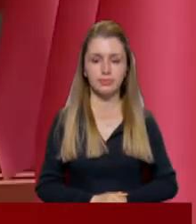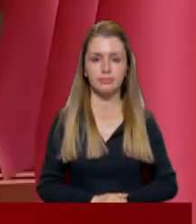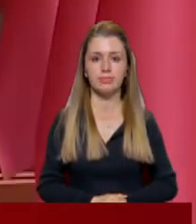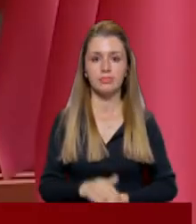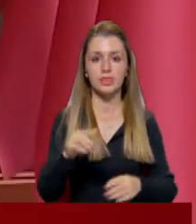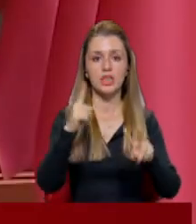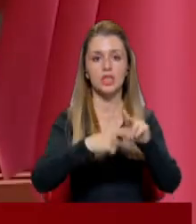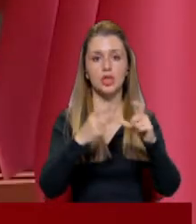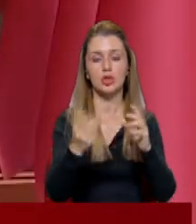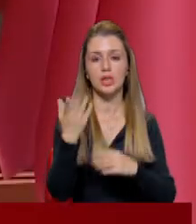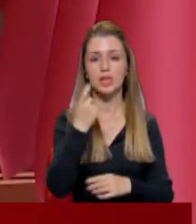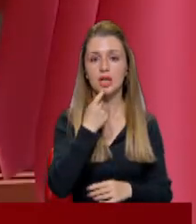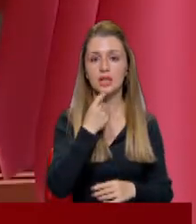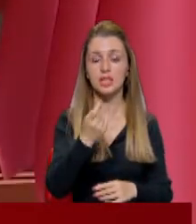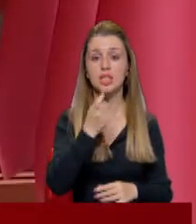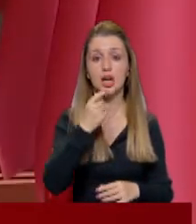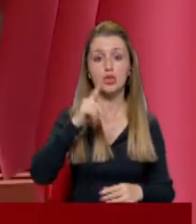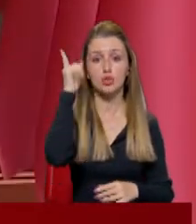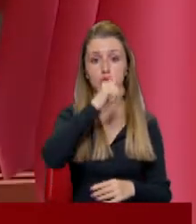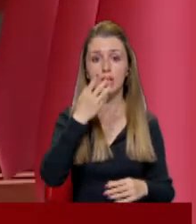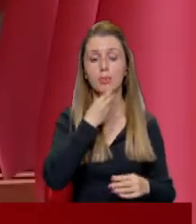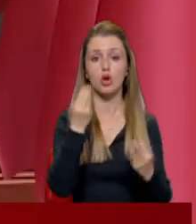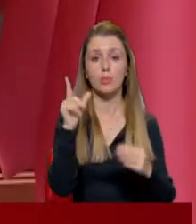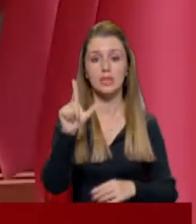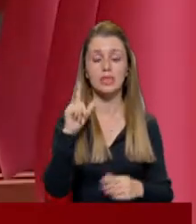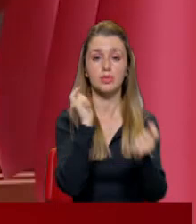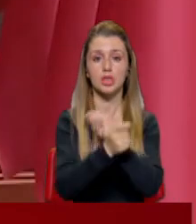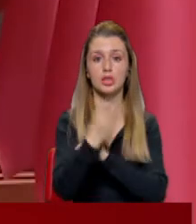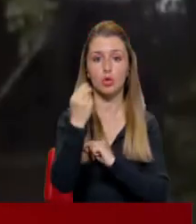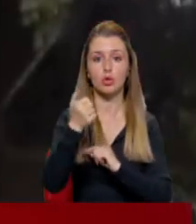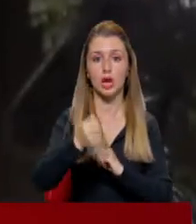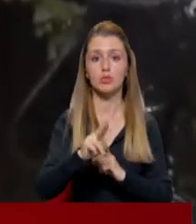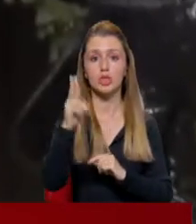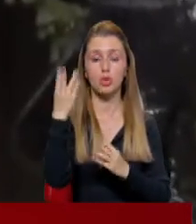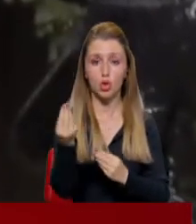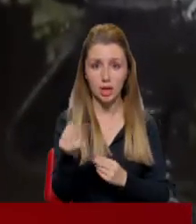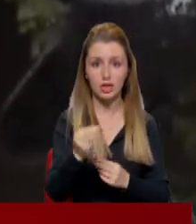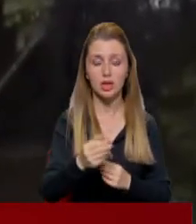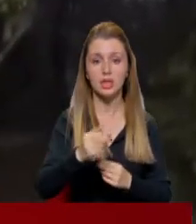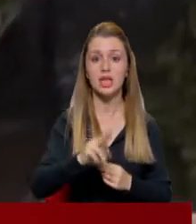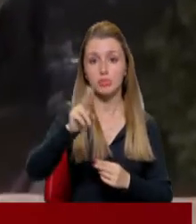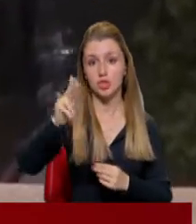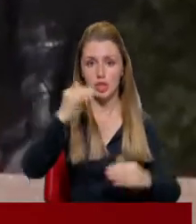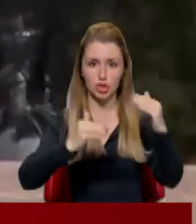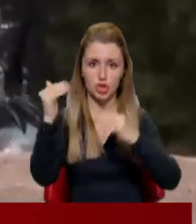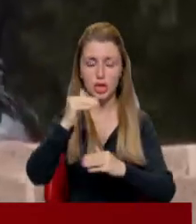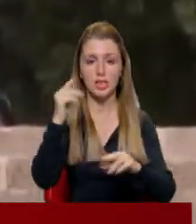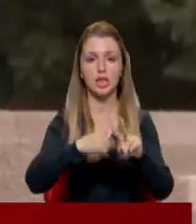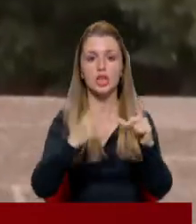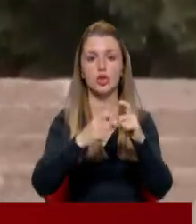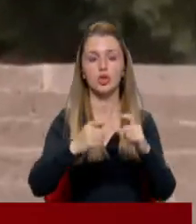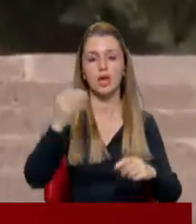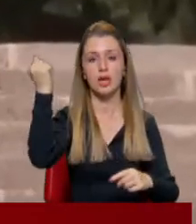Yaşar Güler geçen yıl yaş haddinden emekli olacaktı ama bir değişiklikle 67 olan yaş haddi 72'ye çıkarıldı Yaşar Güler de